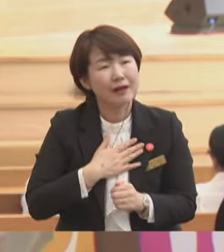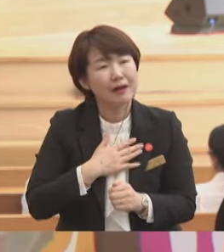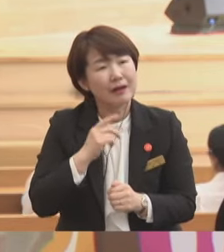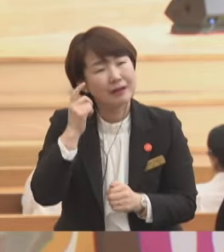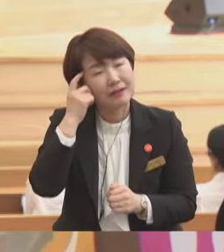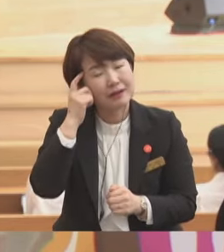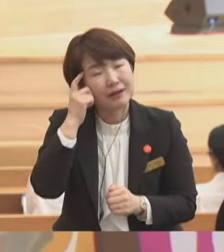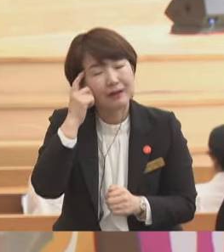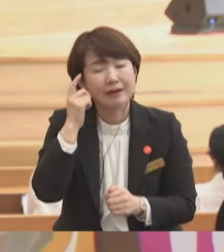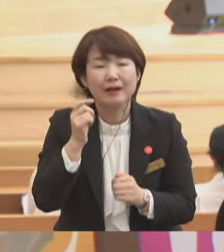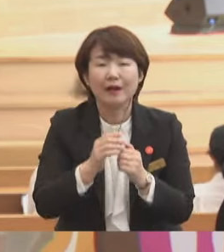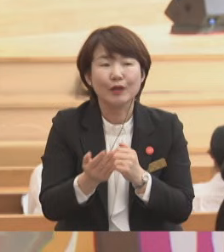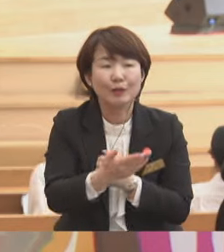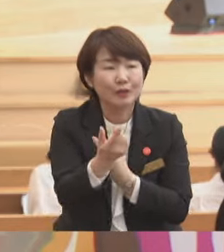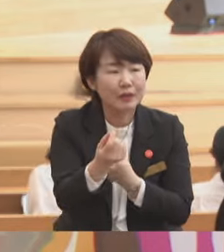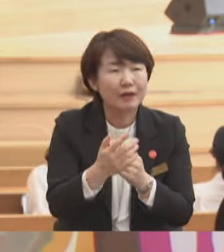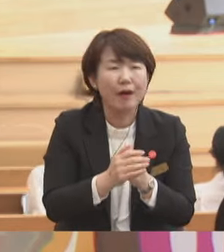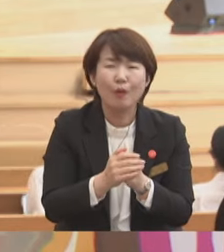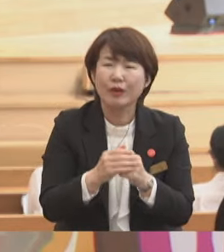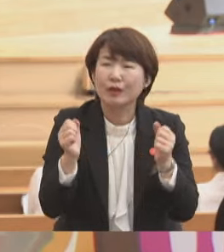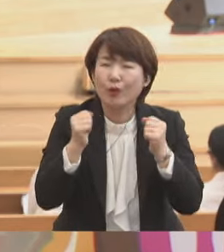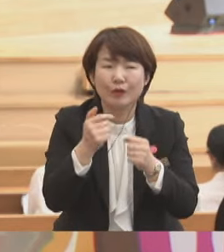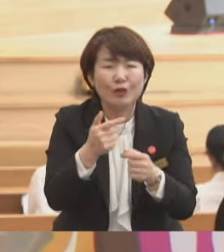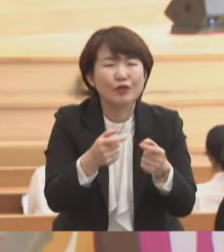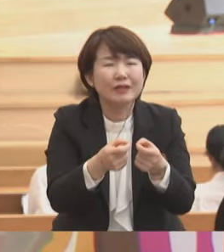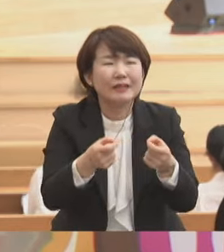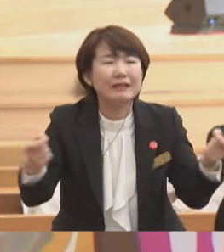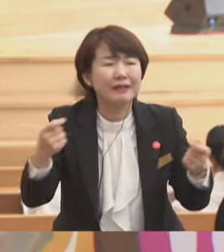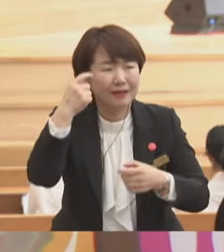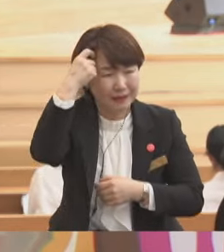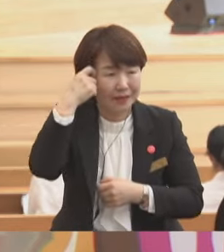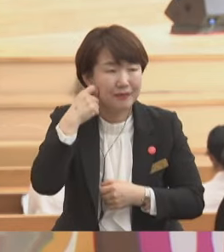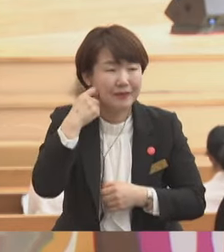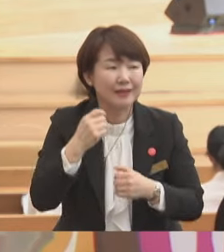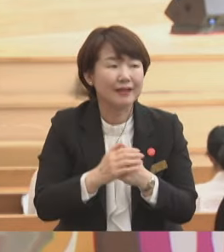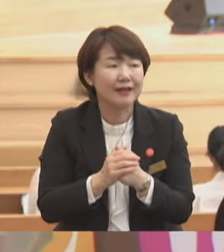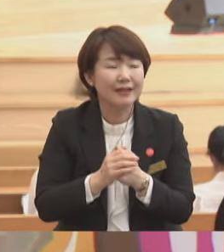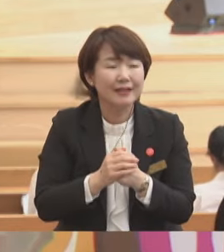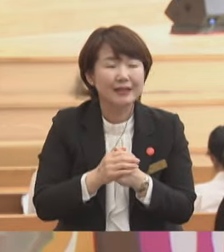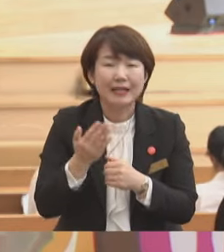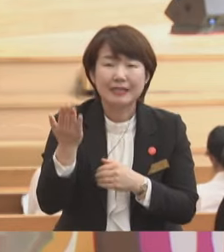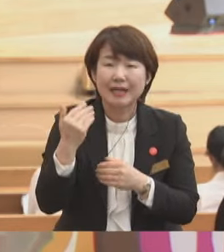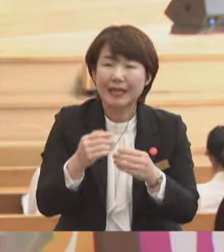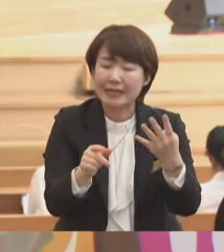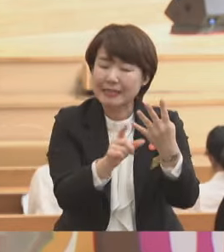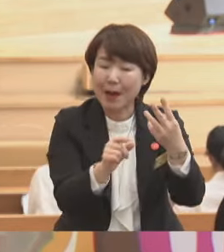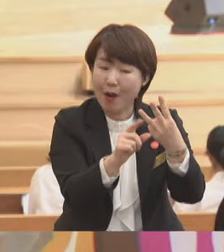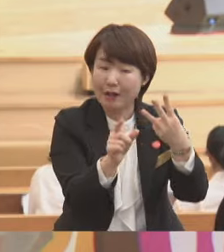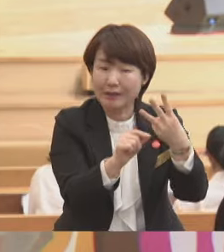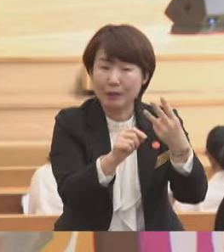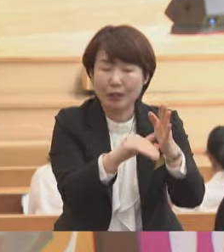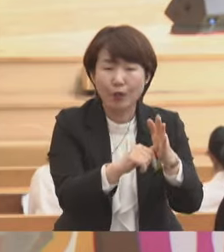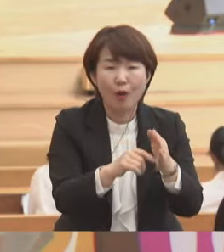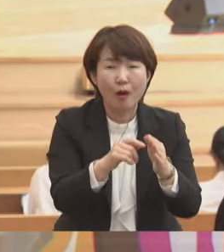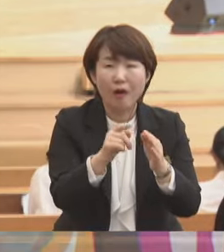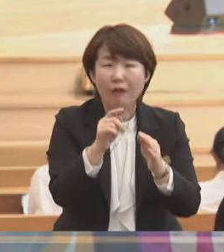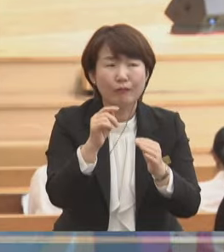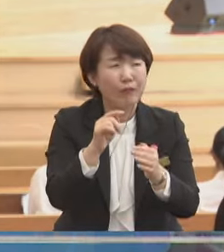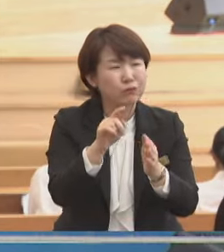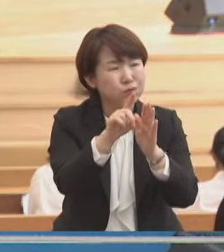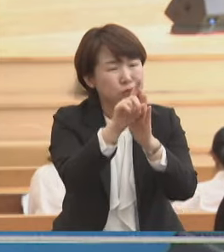정말 긴 겨울을 보낸듯한 그런 느낌이 듭니다 지난달 3월에도 기온이 영하로 떨어지는